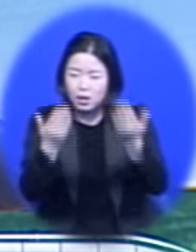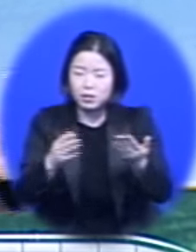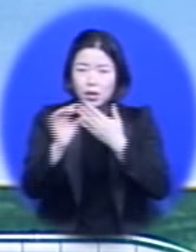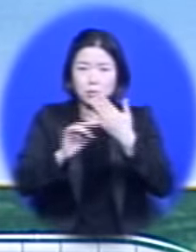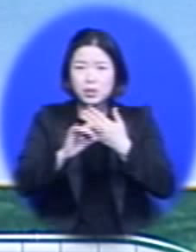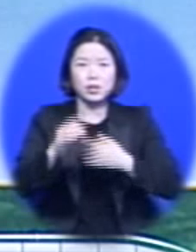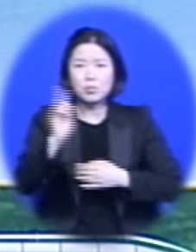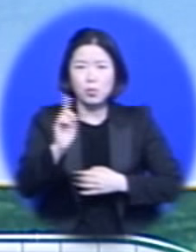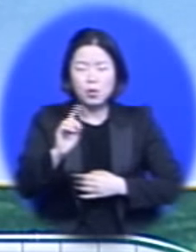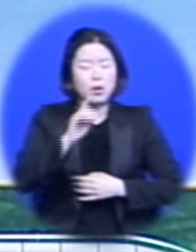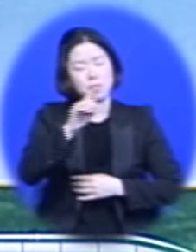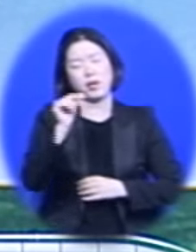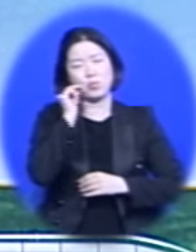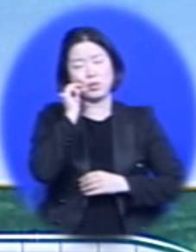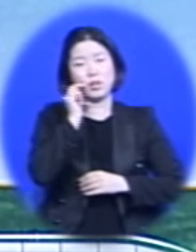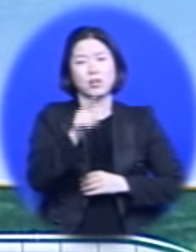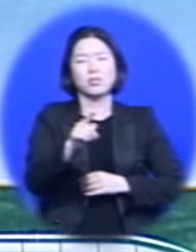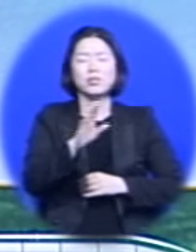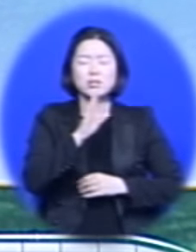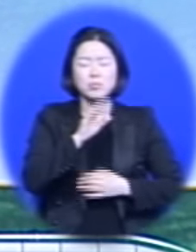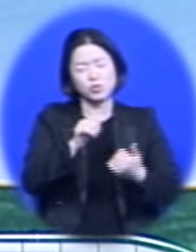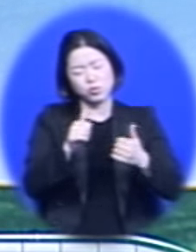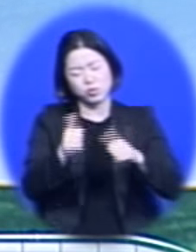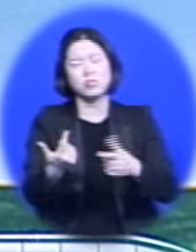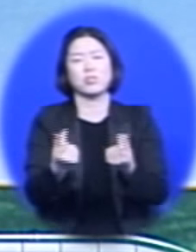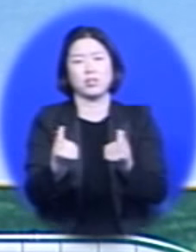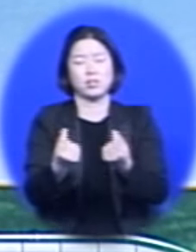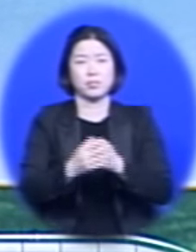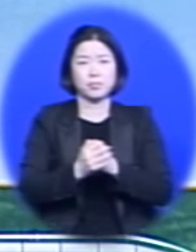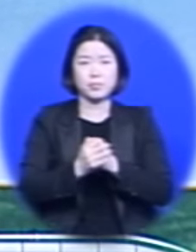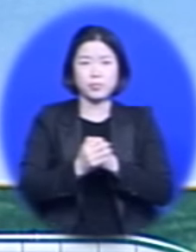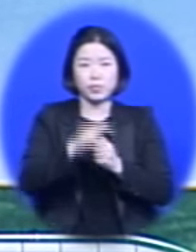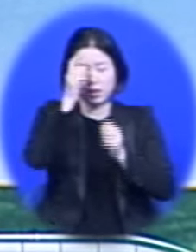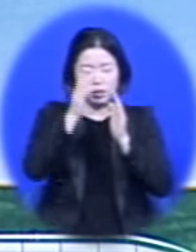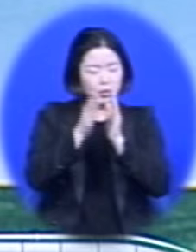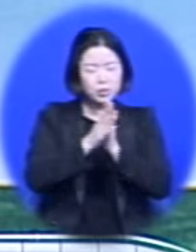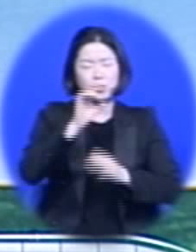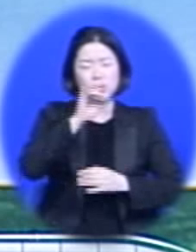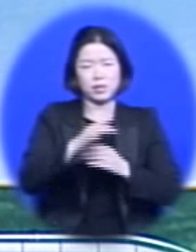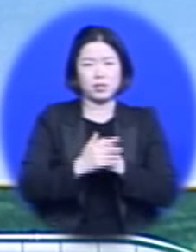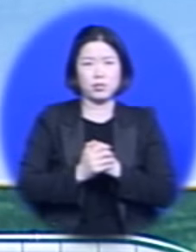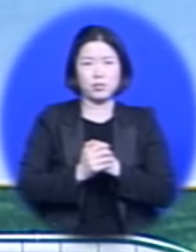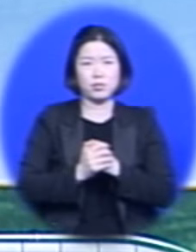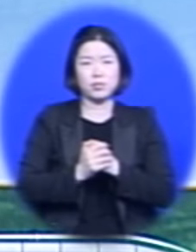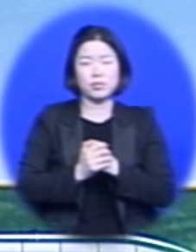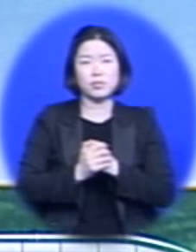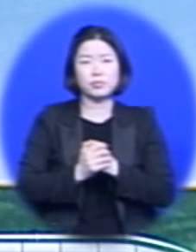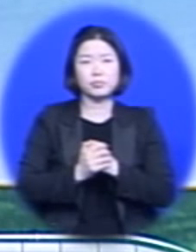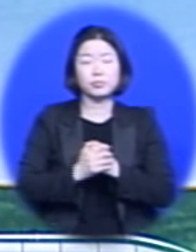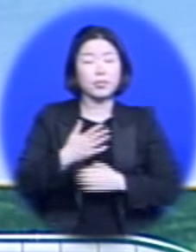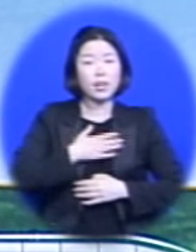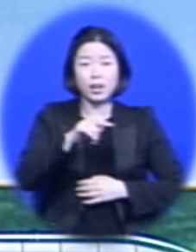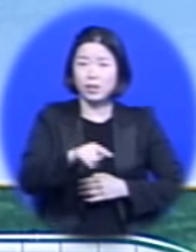거죠. 그건 정말 죽는 것 같았어요. 기도도 할 수 없었어요.